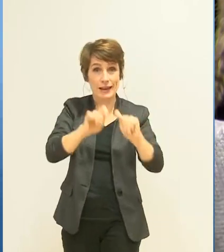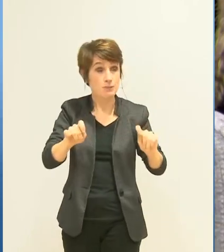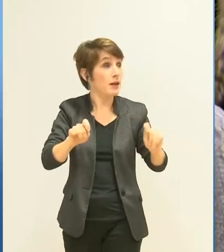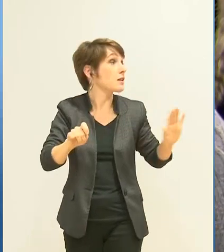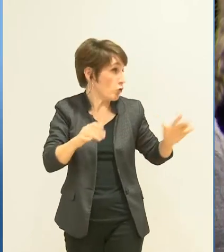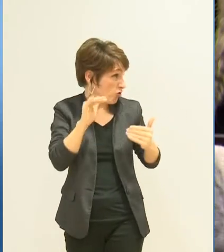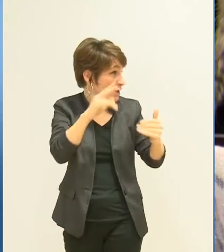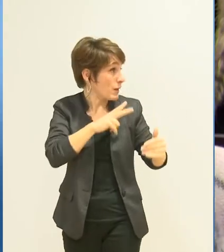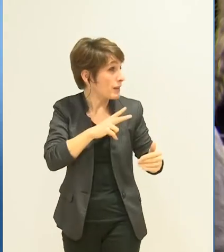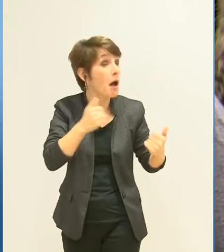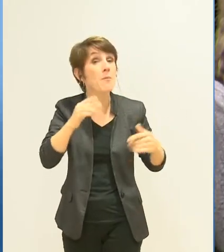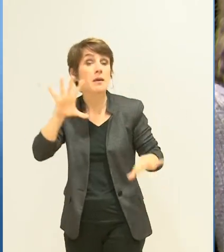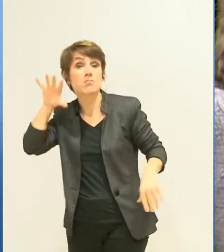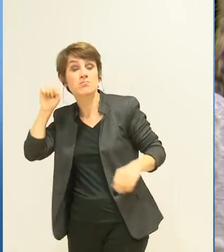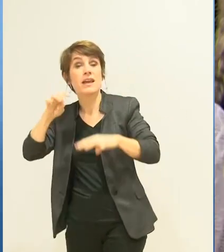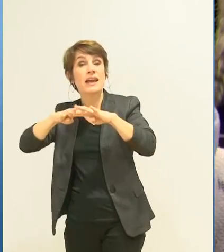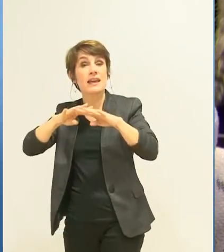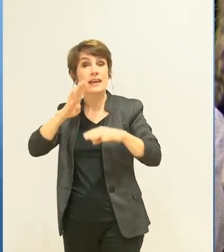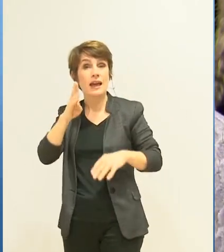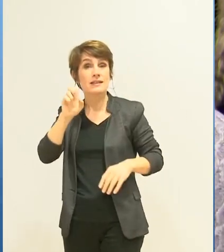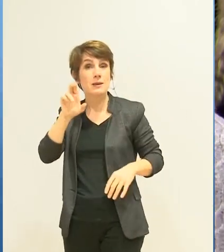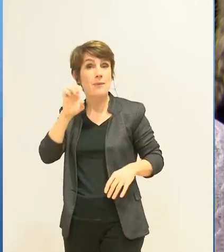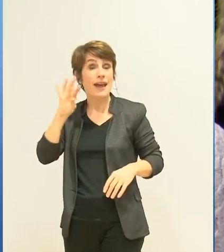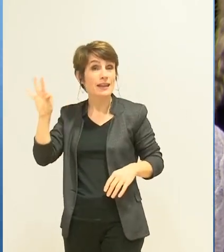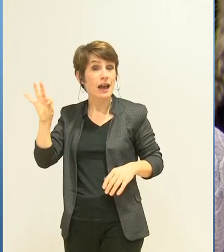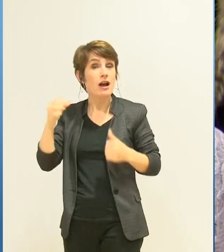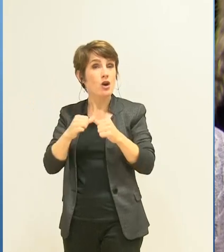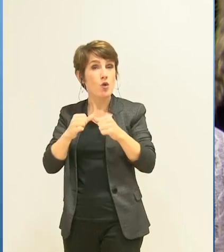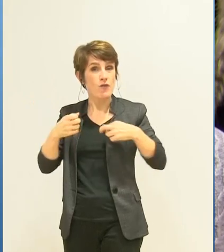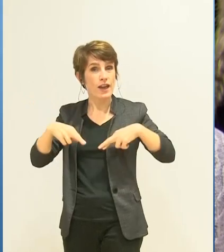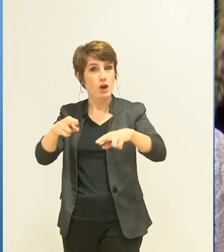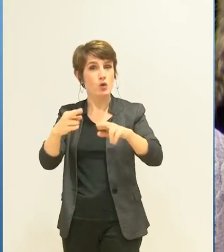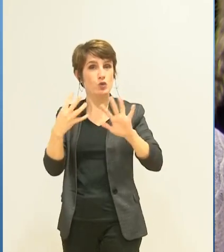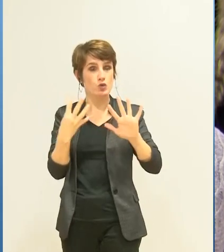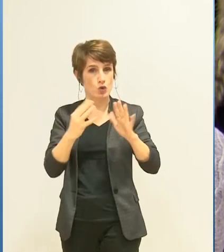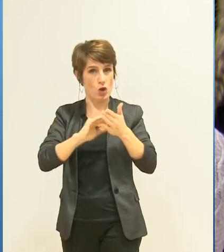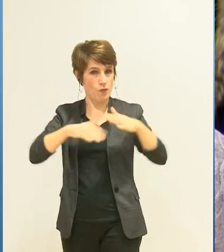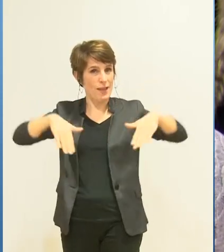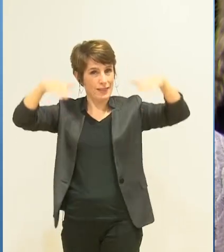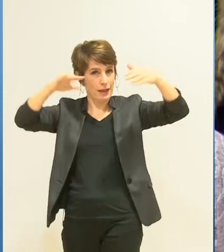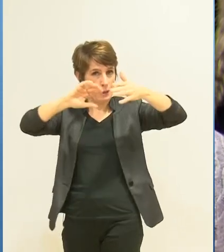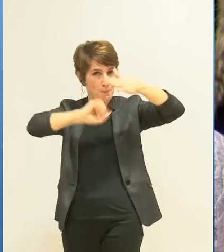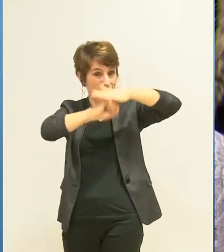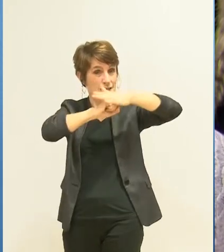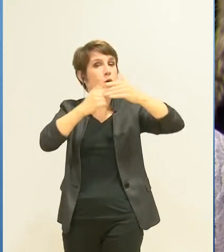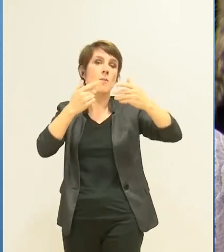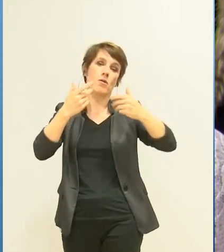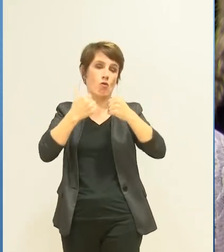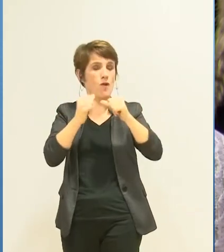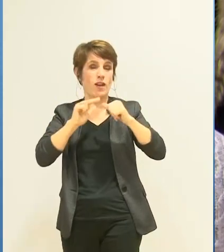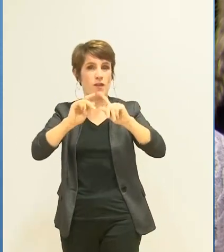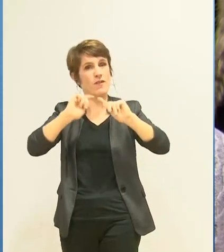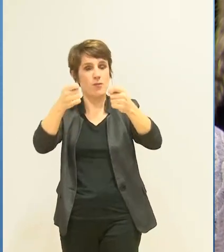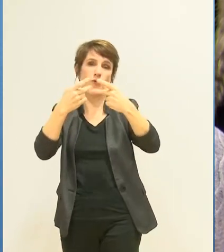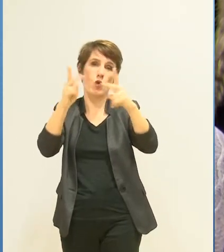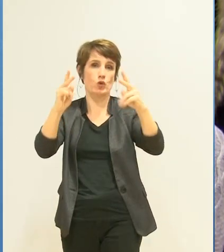quartier berriat les rues de 9 mètres vont être autorisés à construire à 14 m donc ça fait deux étages de plus bon